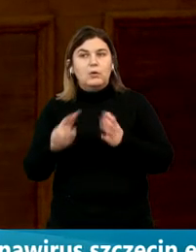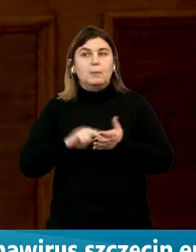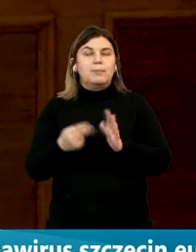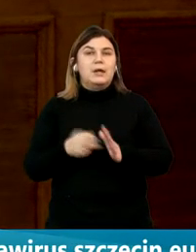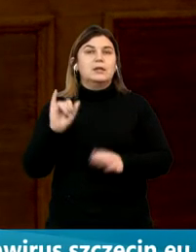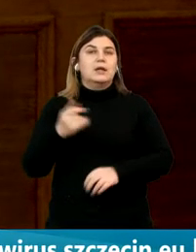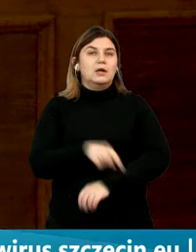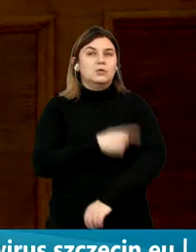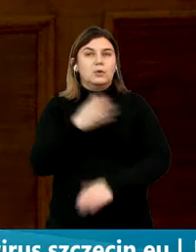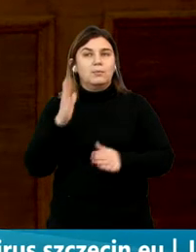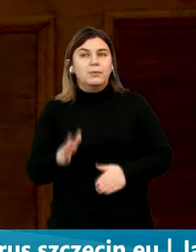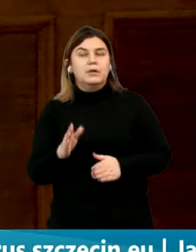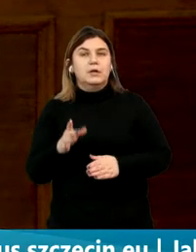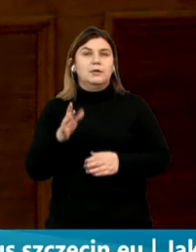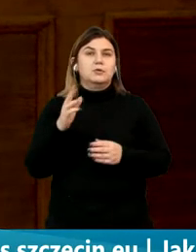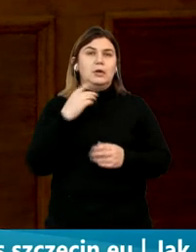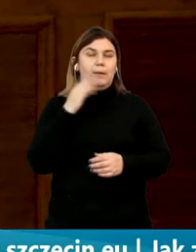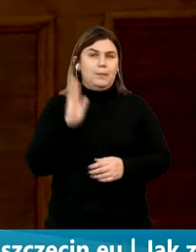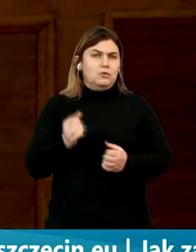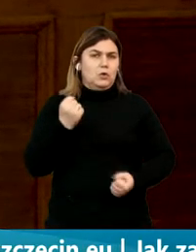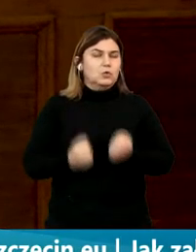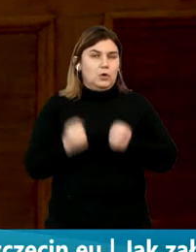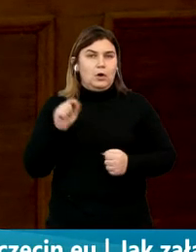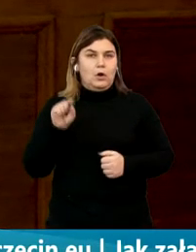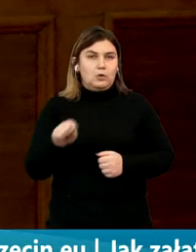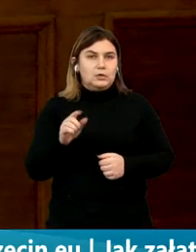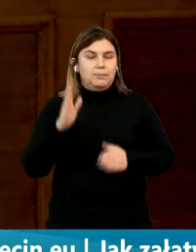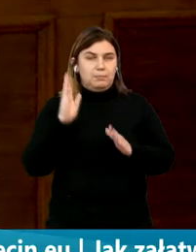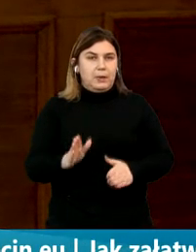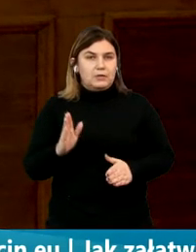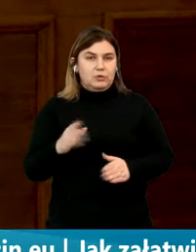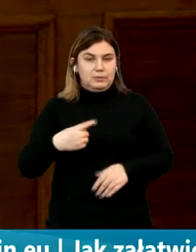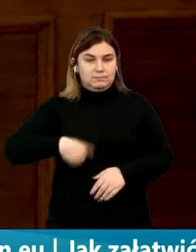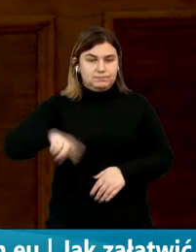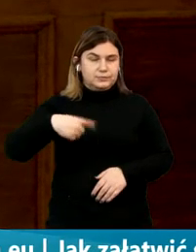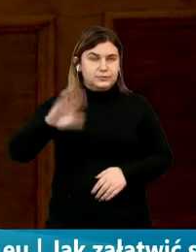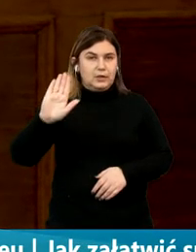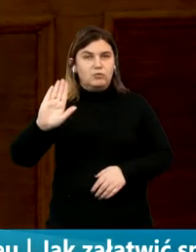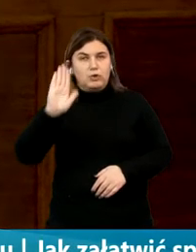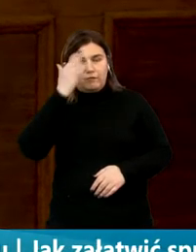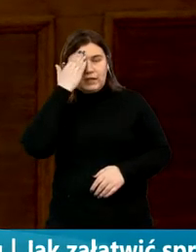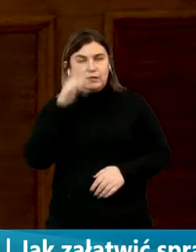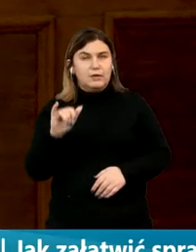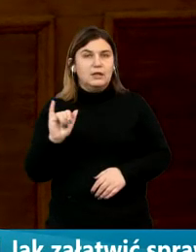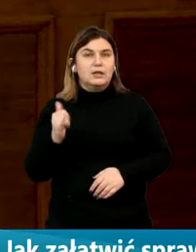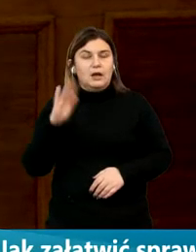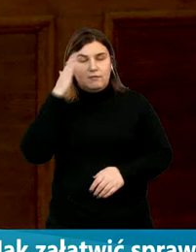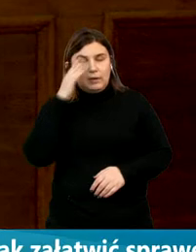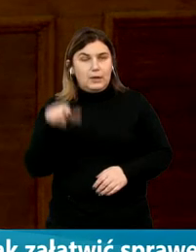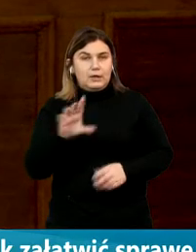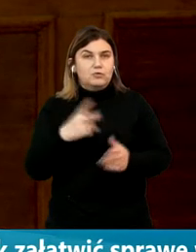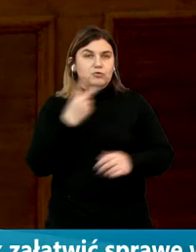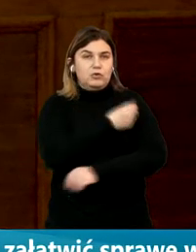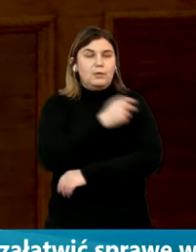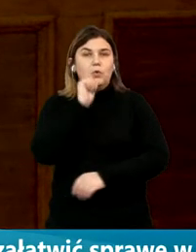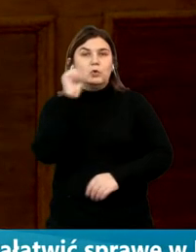będzie trwała, która będzie na pewno bardzo skomplikowana, o tym będziemy się zapewne w najbliższych tygodniach dowiadywać. Jak wiemy, szczepionka jeszcze w Unii